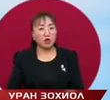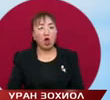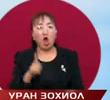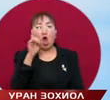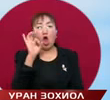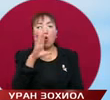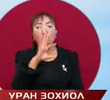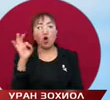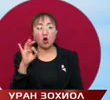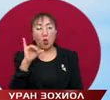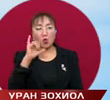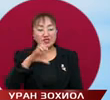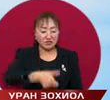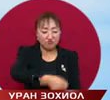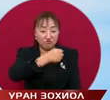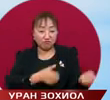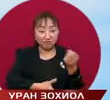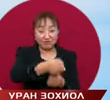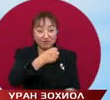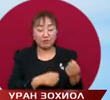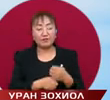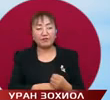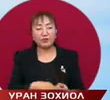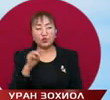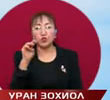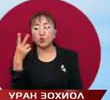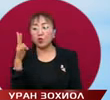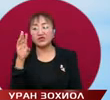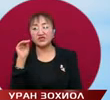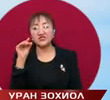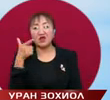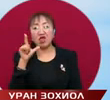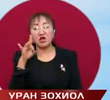хэрэгсэл түнжгэр хүн амтны толгоо мухар халдсан усгүй